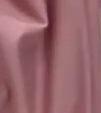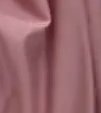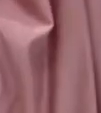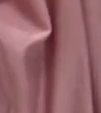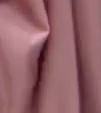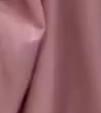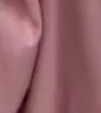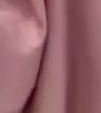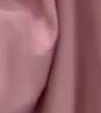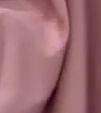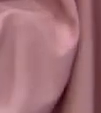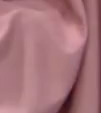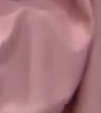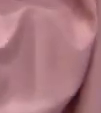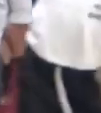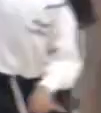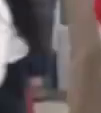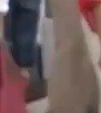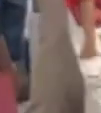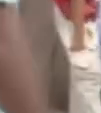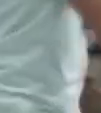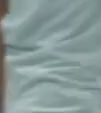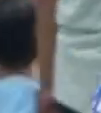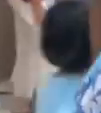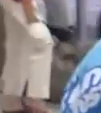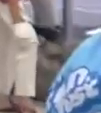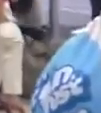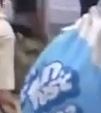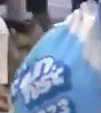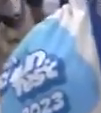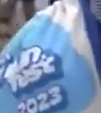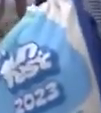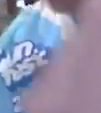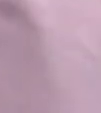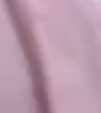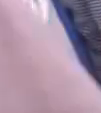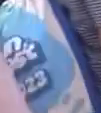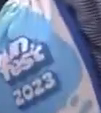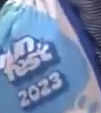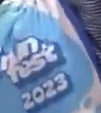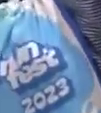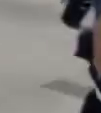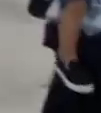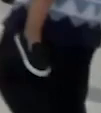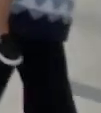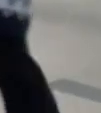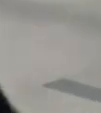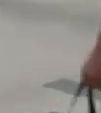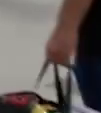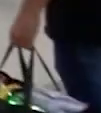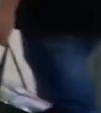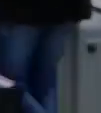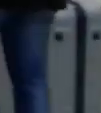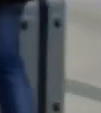mencatat 182.000 tiket KA telah terjual untuk keberangkatan jelang Hari Raya Idul Adha dari stasiun Pasar Senen dan stasiun